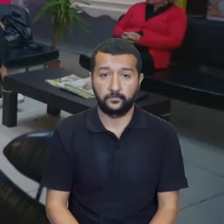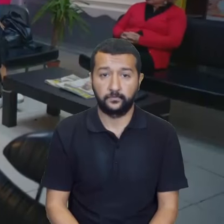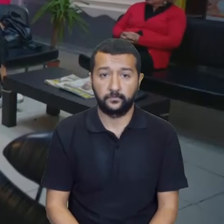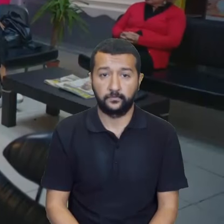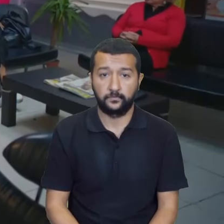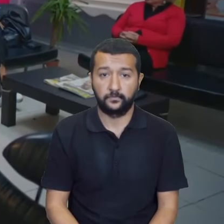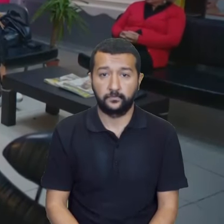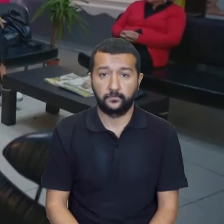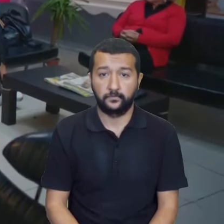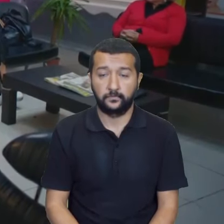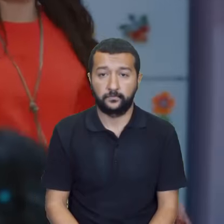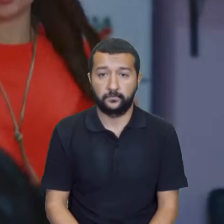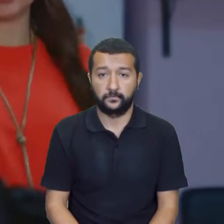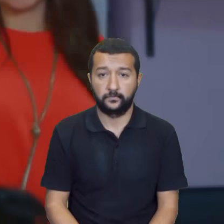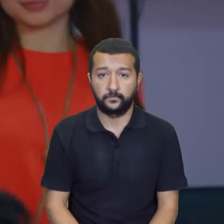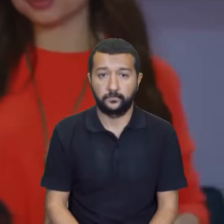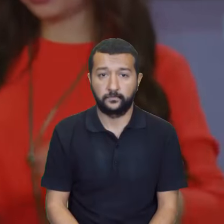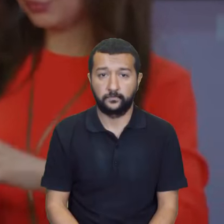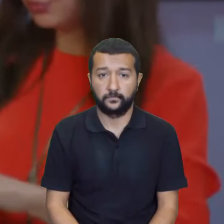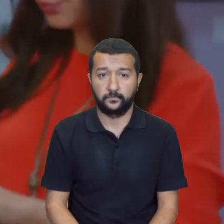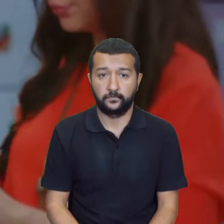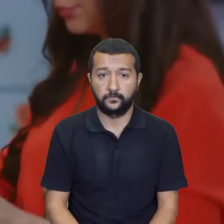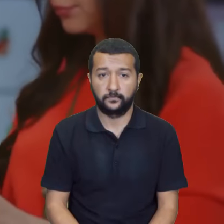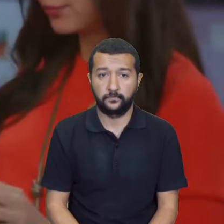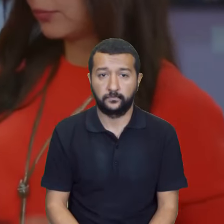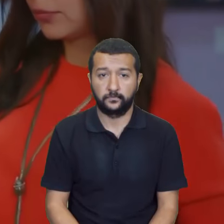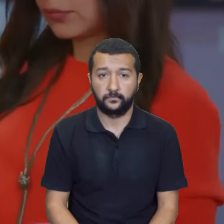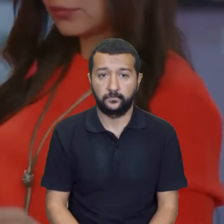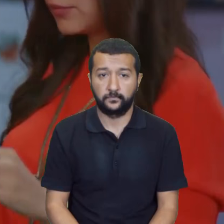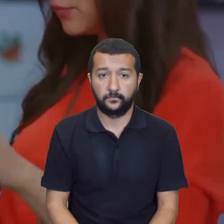Kuaför kalabalık. Topuz yaptığı başa sprey sıktı.